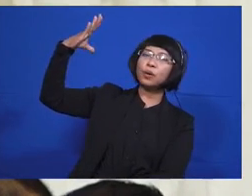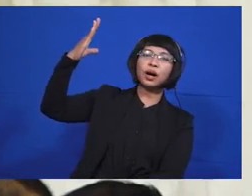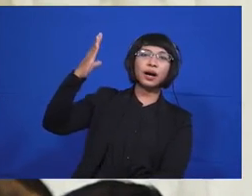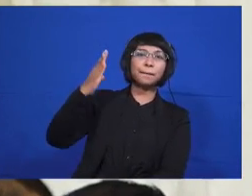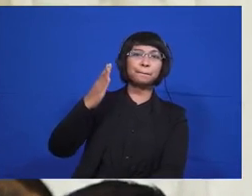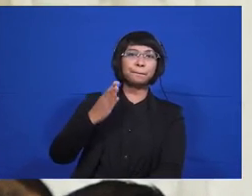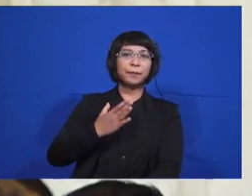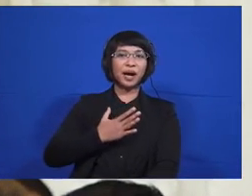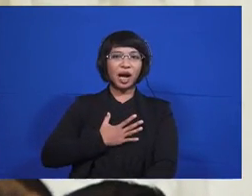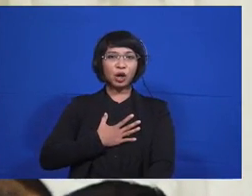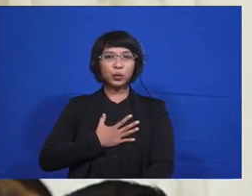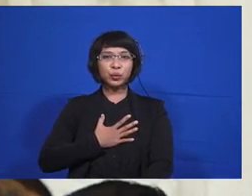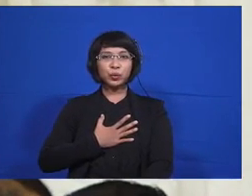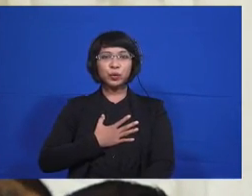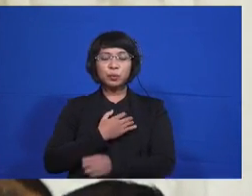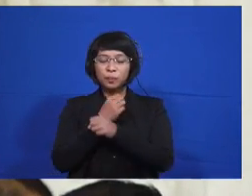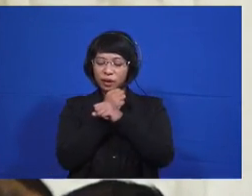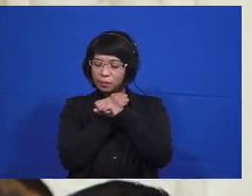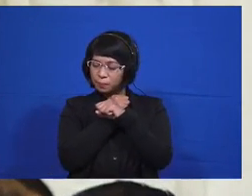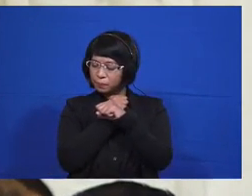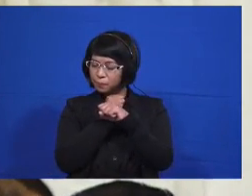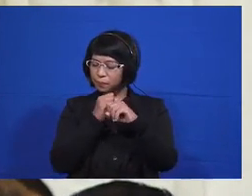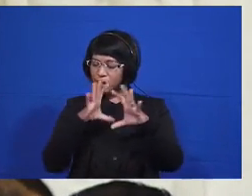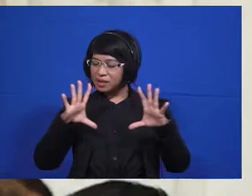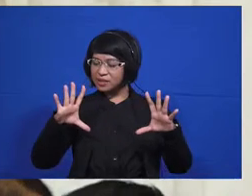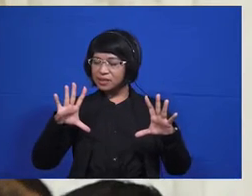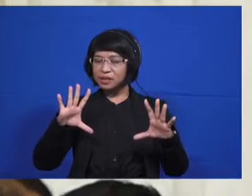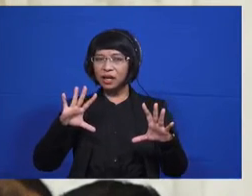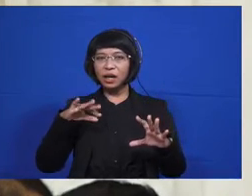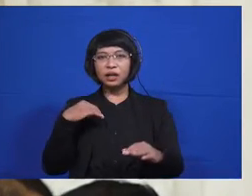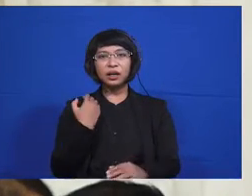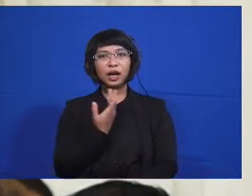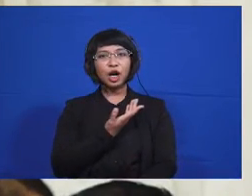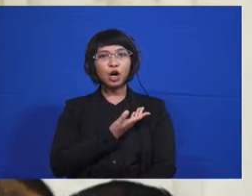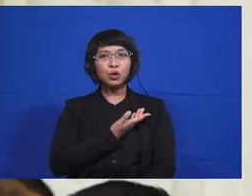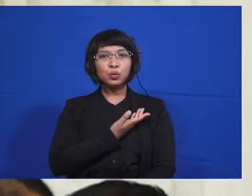dan melepaskan daku dari segala